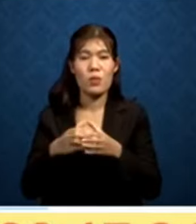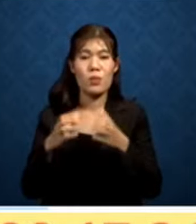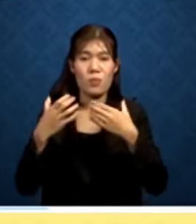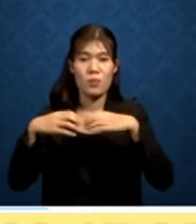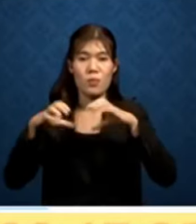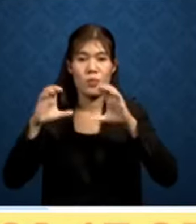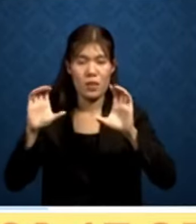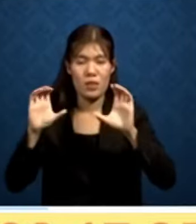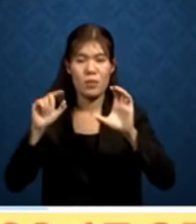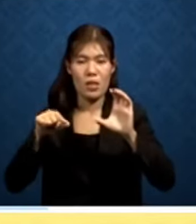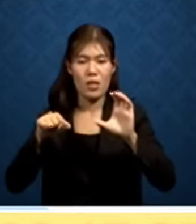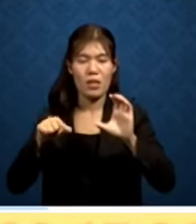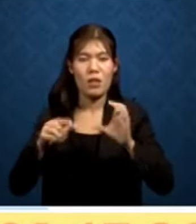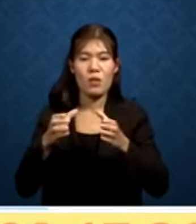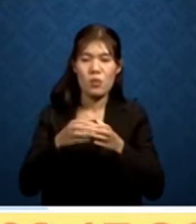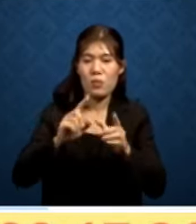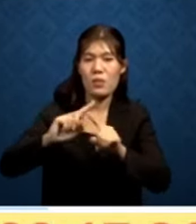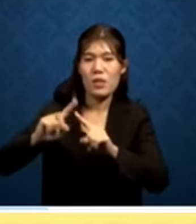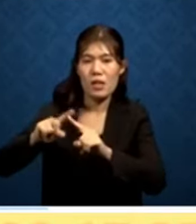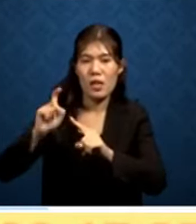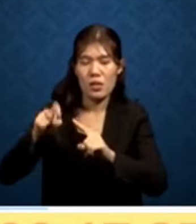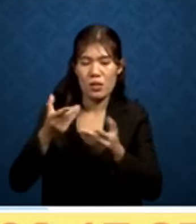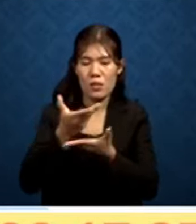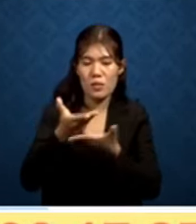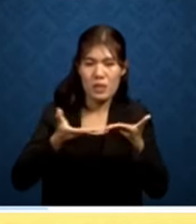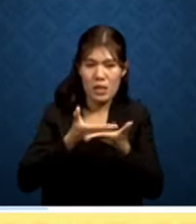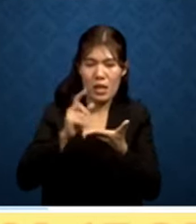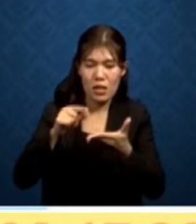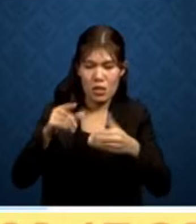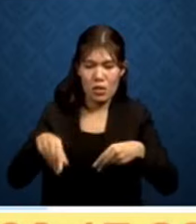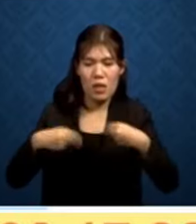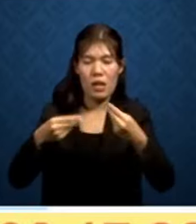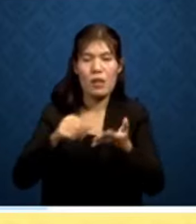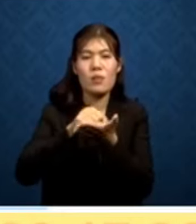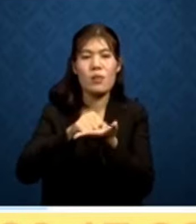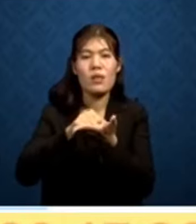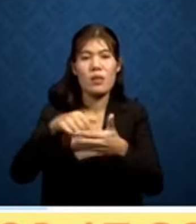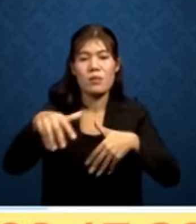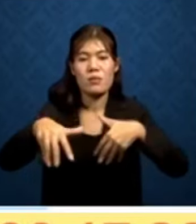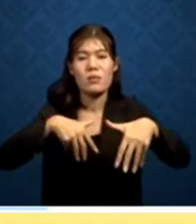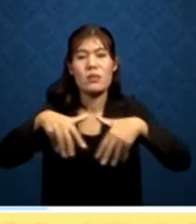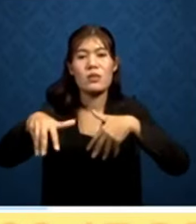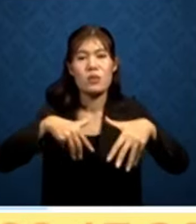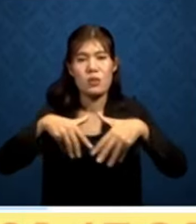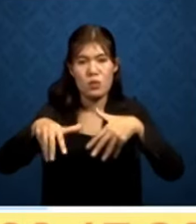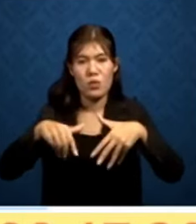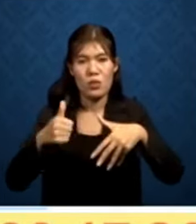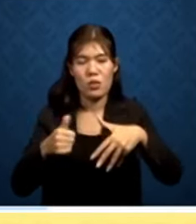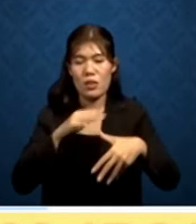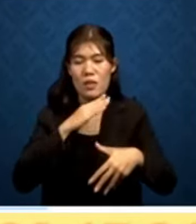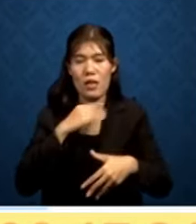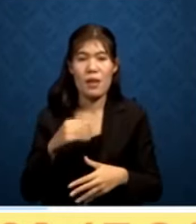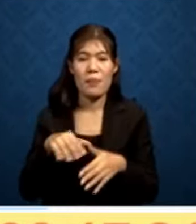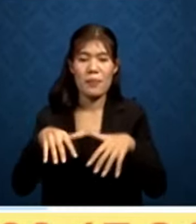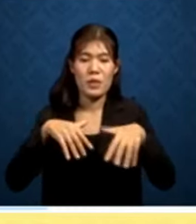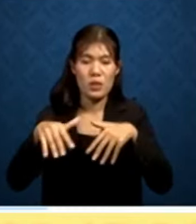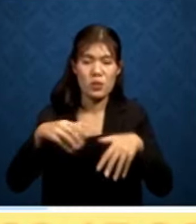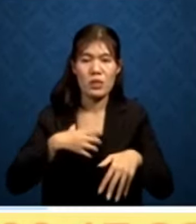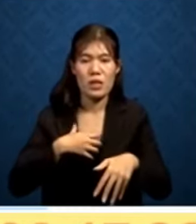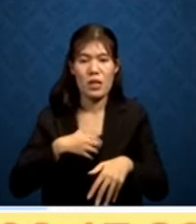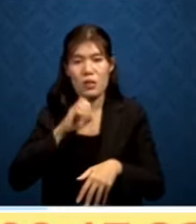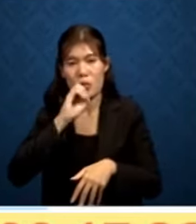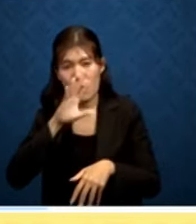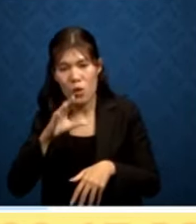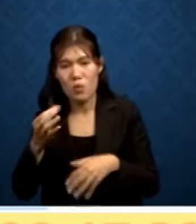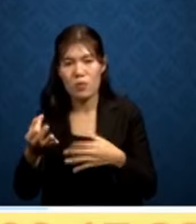มกัอยู่ว่าจะต้องมีการอำว justo ประชาชนการรเรื่องร้เรีน ลับเรื่องก Tudo ไม